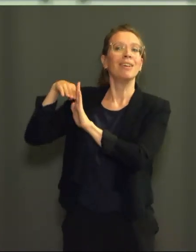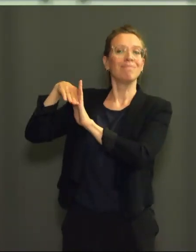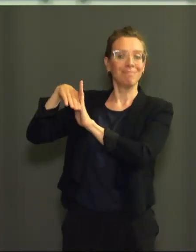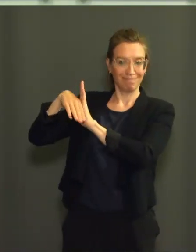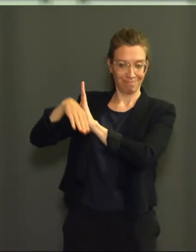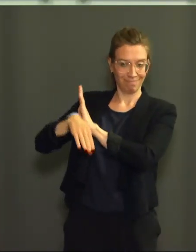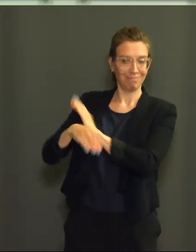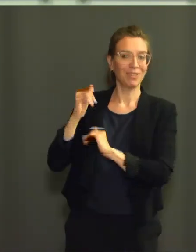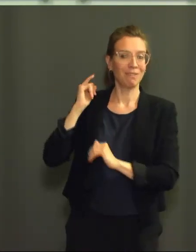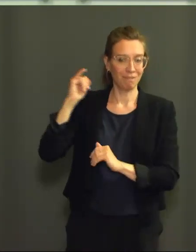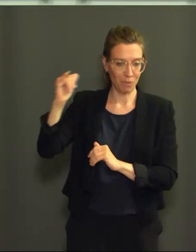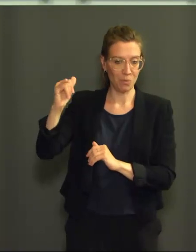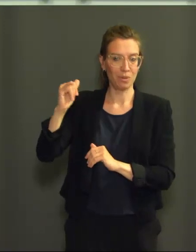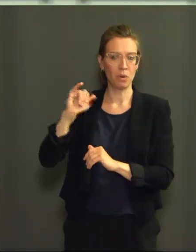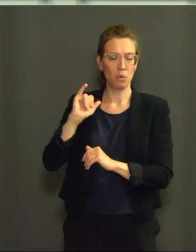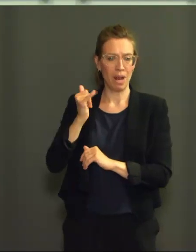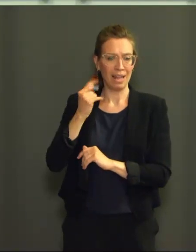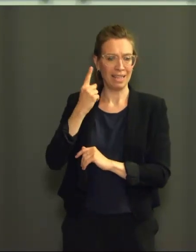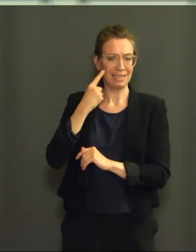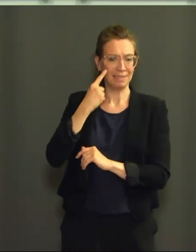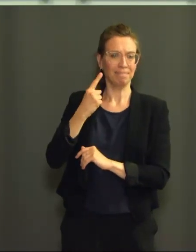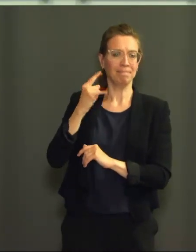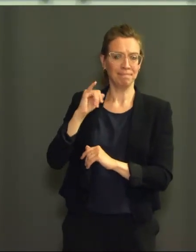nog toenames genoteerd worden.